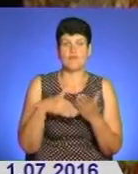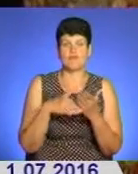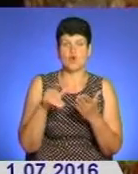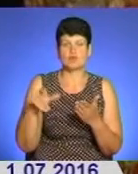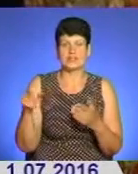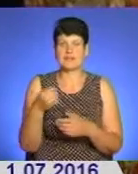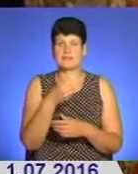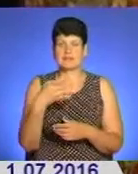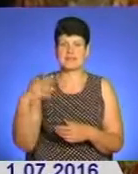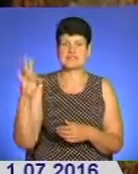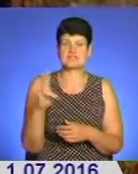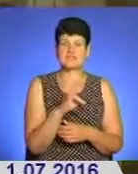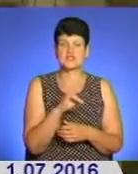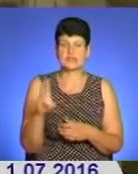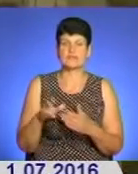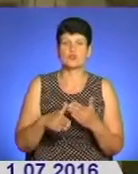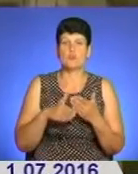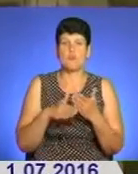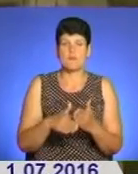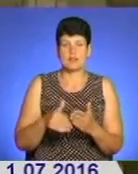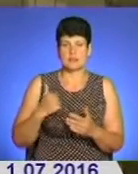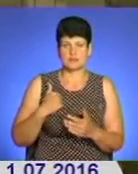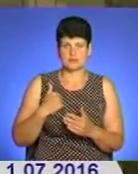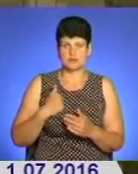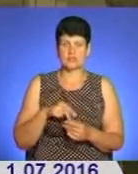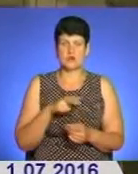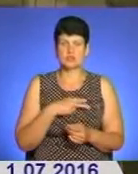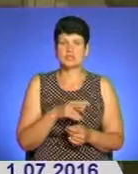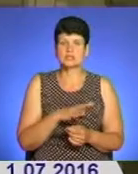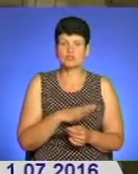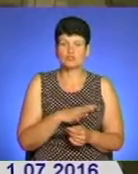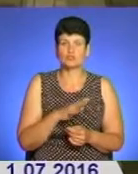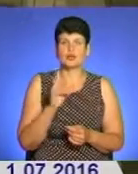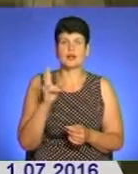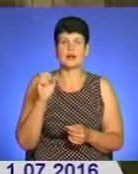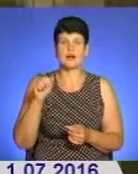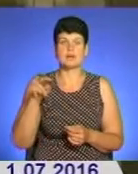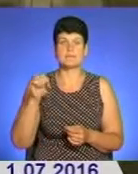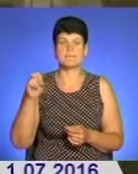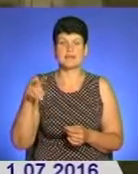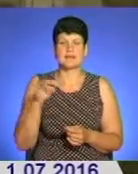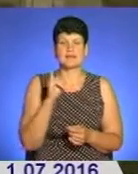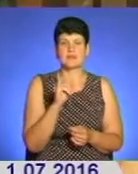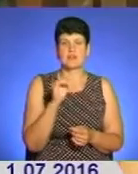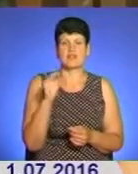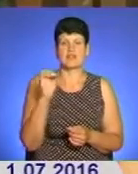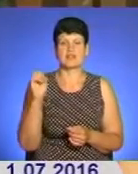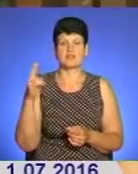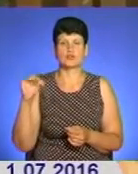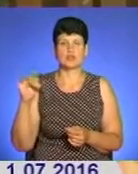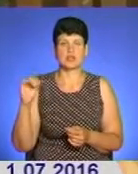15 священників, які допомагали військовим. Нагородження відбулось з ініціативи капелана Бучацької єпархії Ігоря Федоришина.